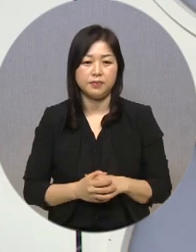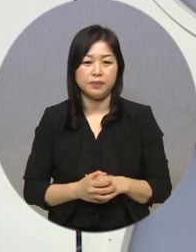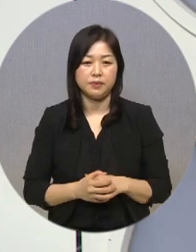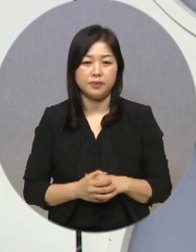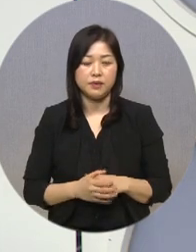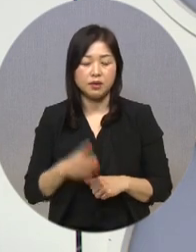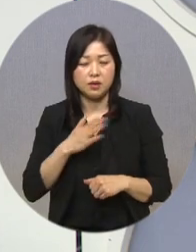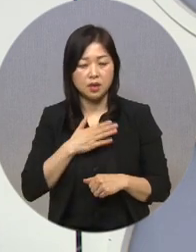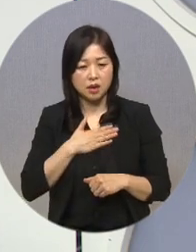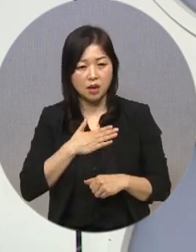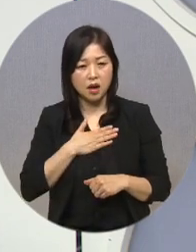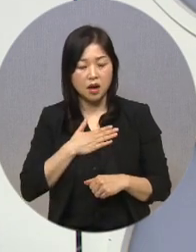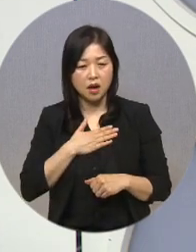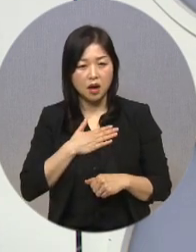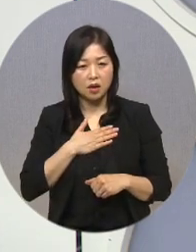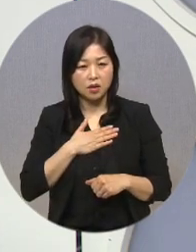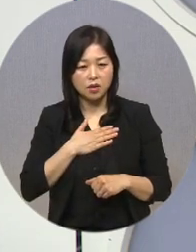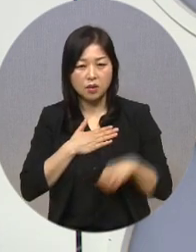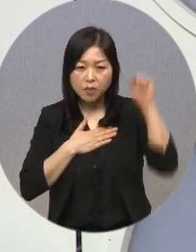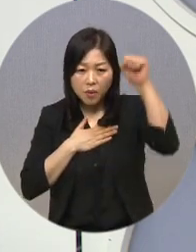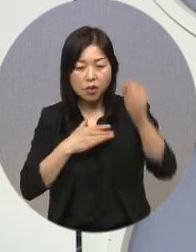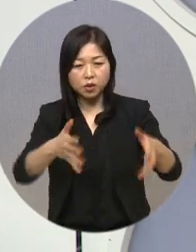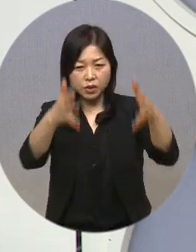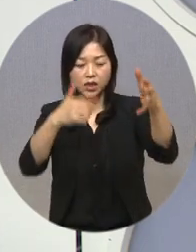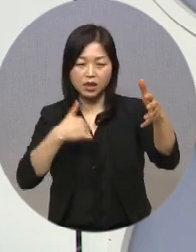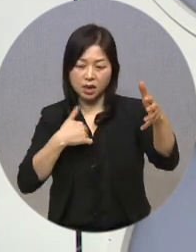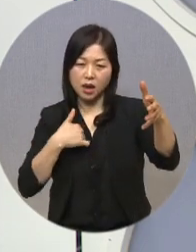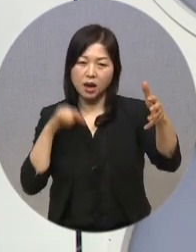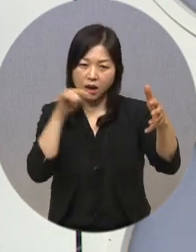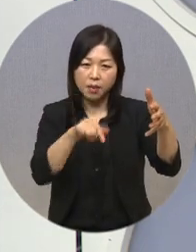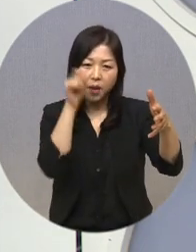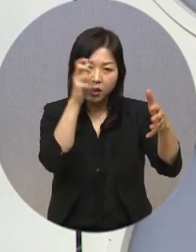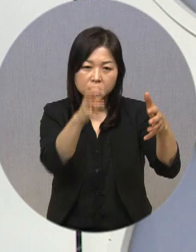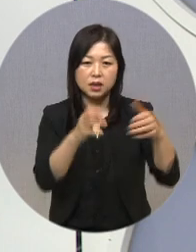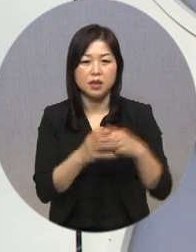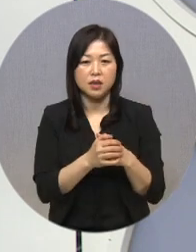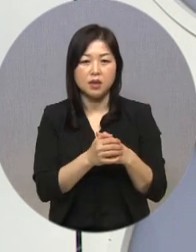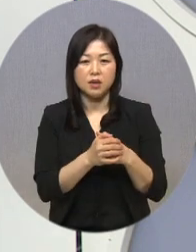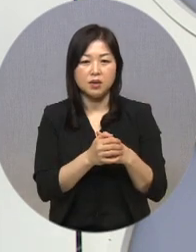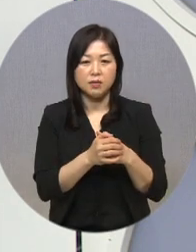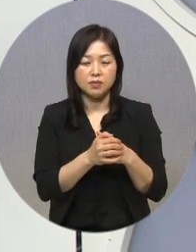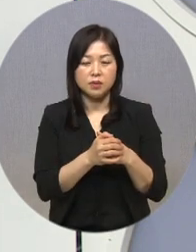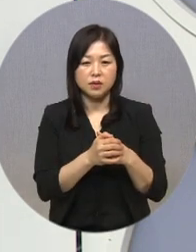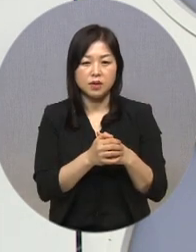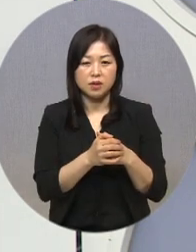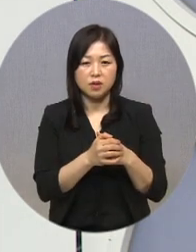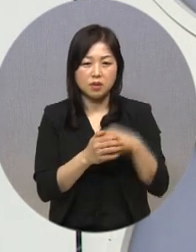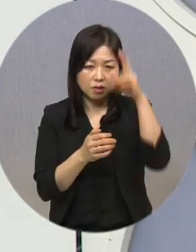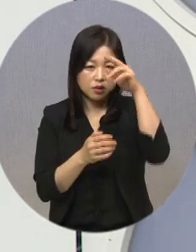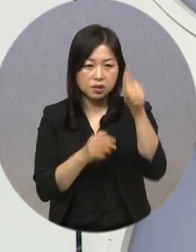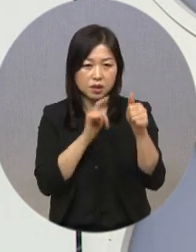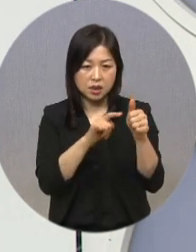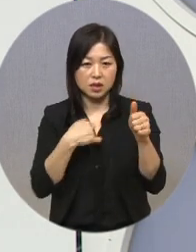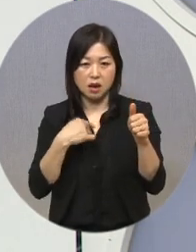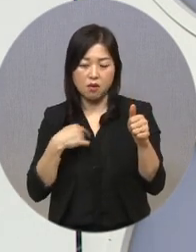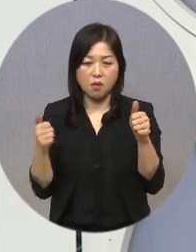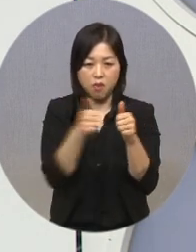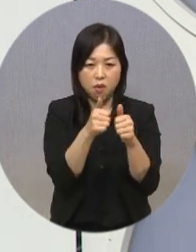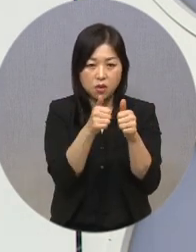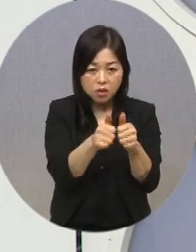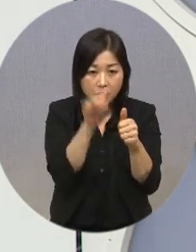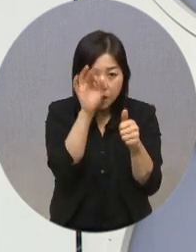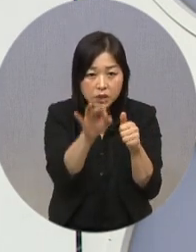며칠 갔습니다. 근데 그 중에 제가 이제 서장이랑 타고 맨 앞에서 가서 제일 먼저 봤습니다. 그게